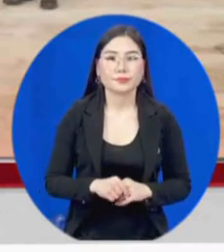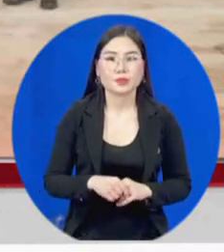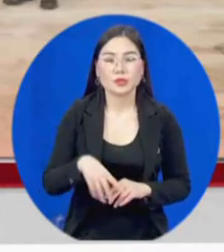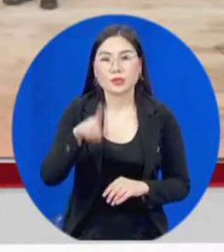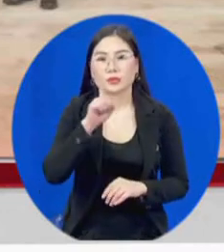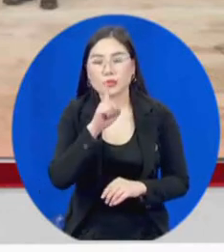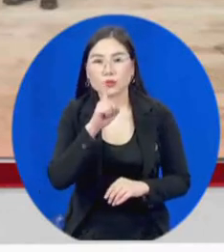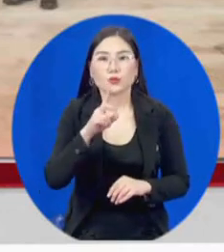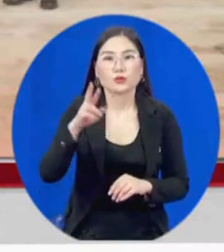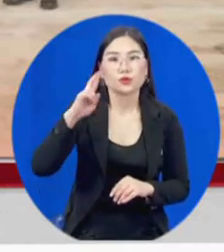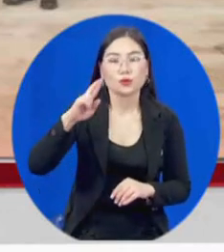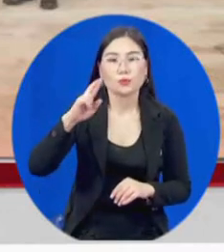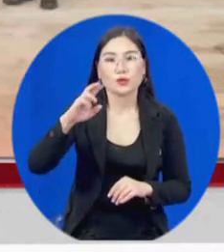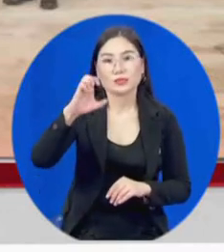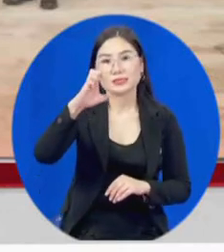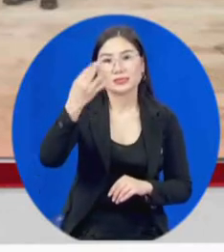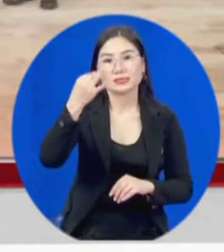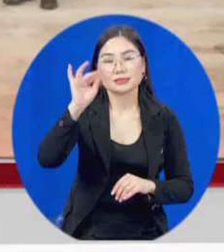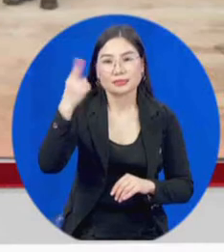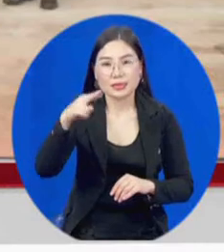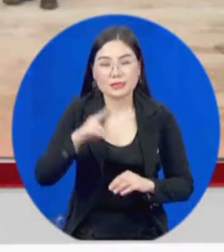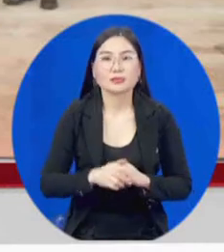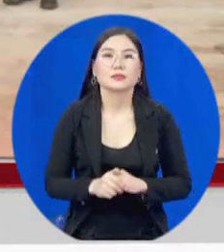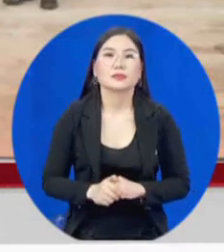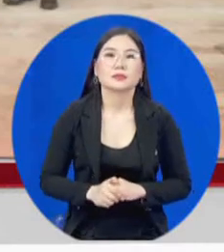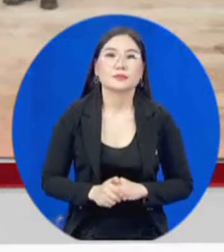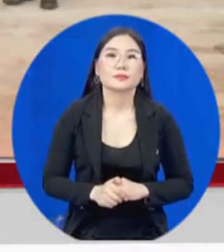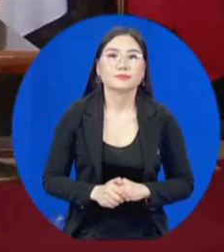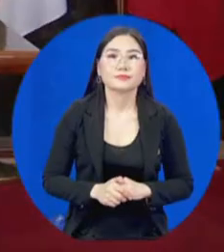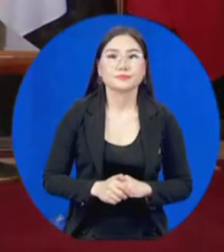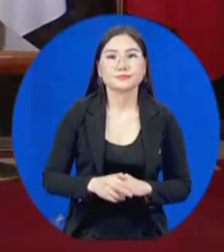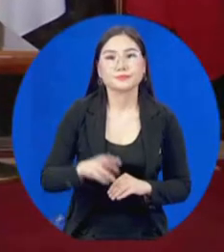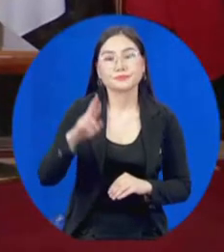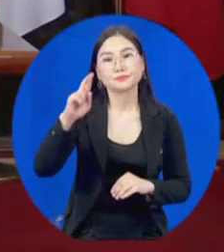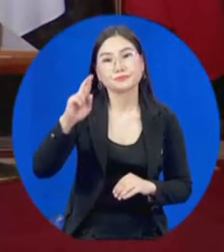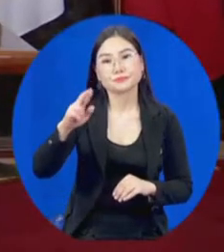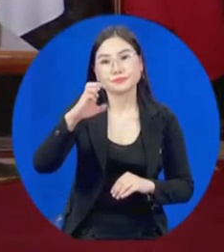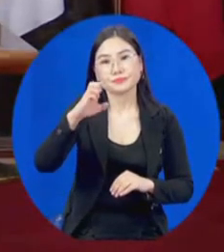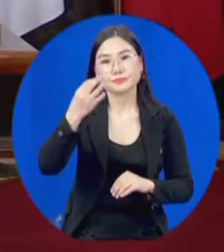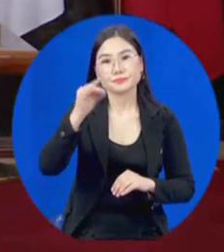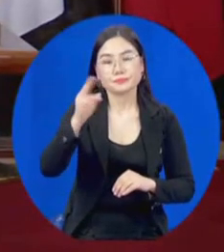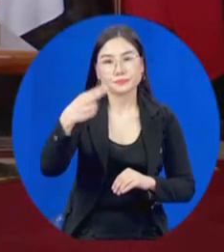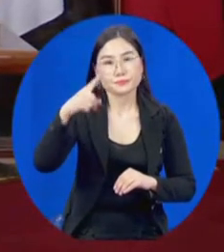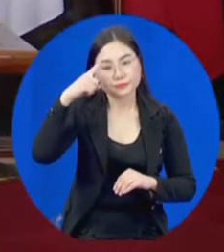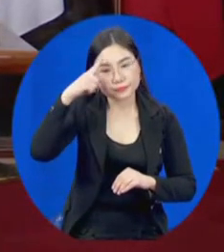хатлаа туйлын ажил хэрэгч Японы гадаад хэргийн сайдын айлчлал энэ өдрүүдэд өрнөж байна.